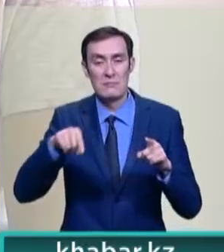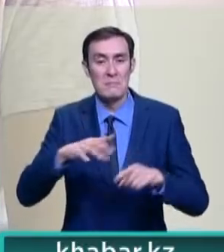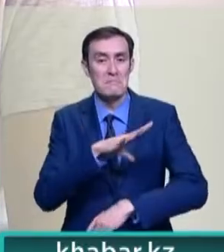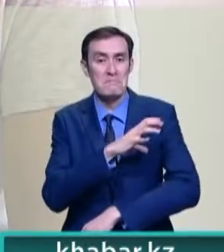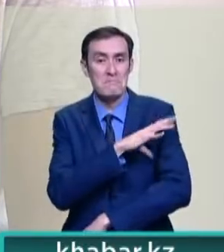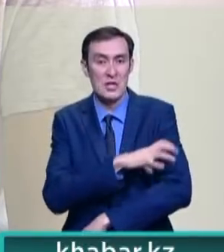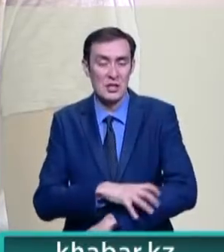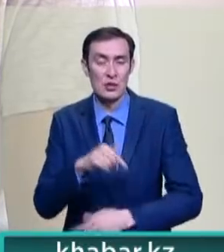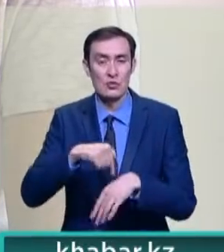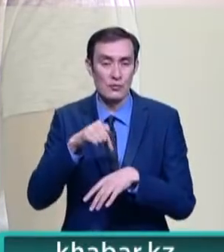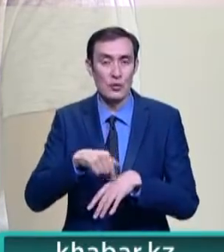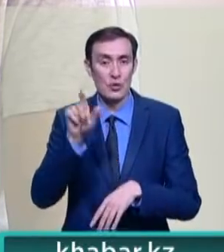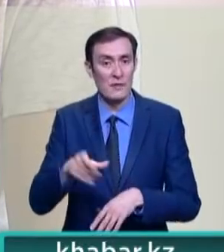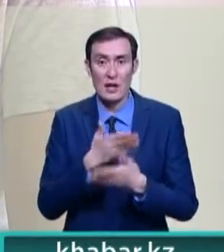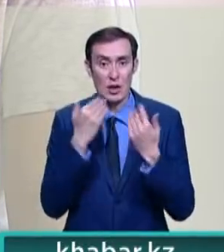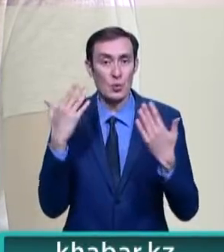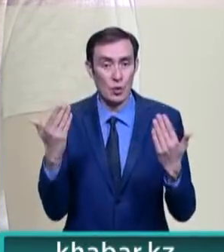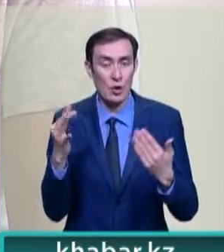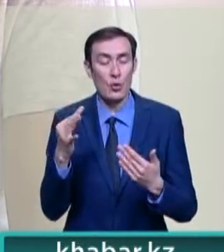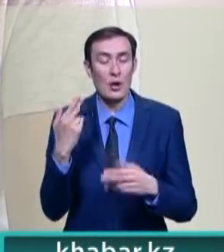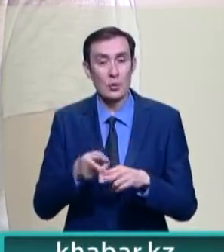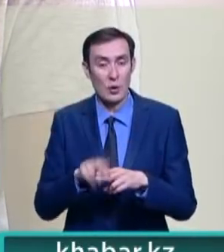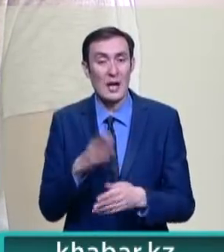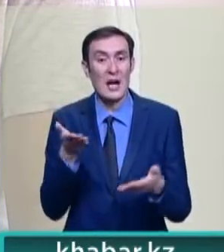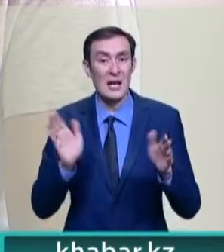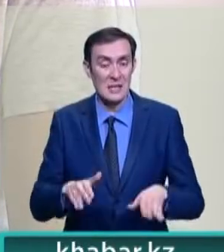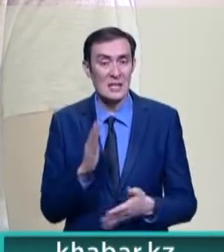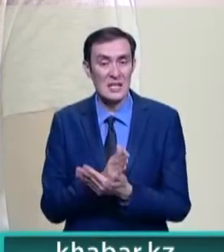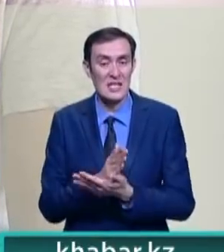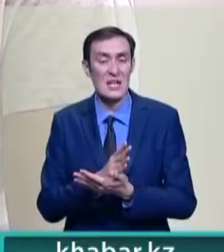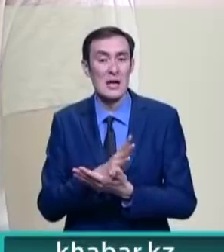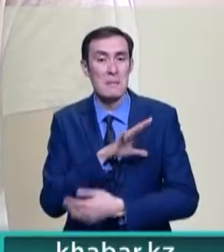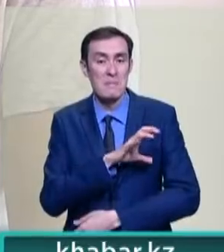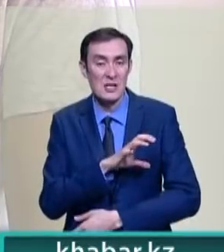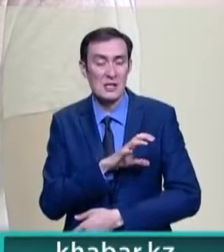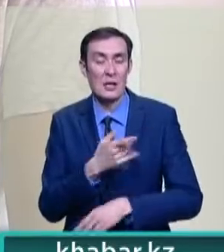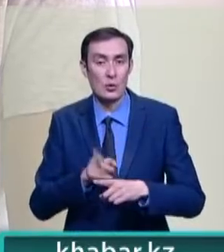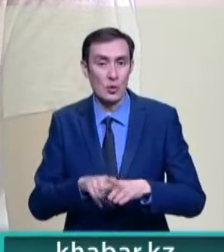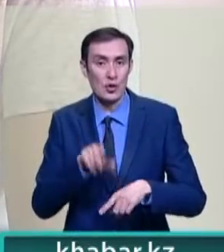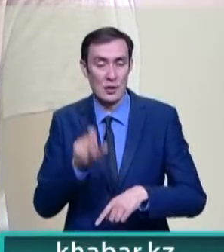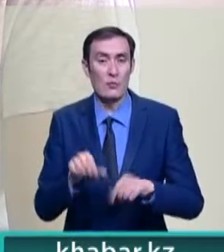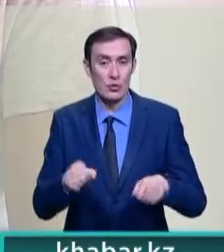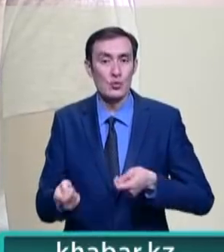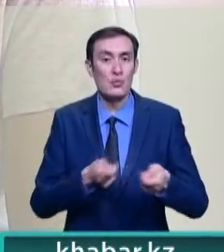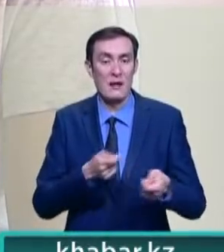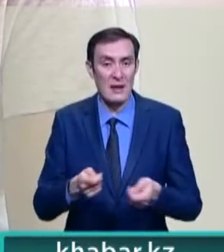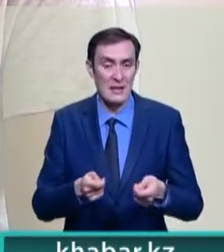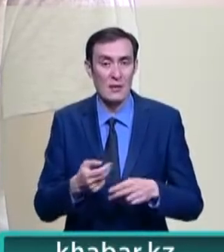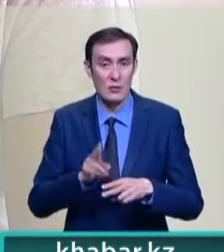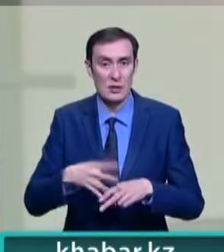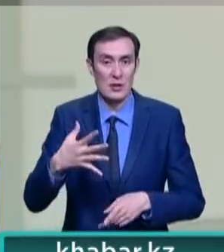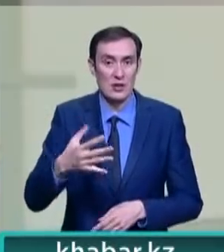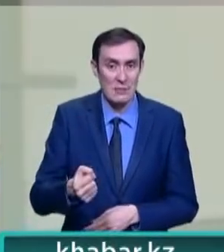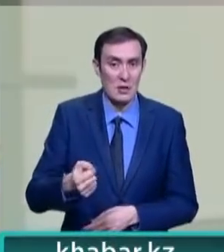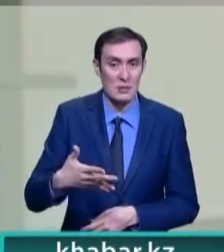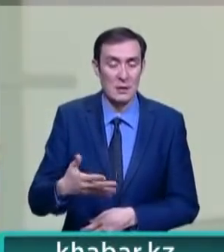есть у человека нет руки, но на той части руки, которая осталась, остались мышцы, напрягая которыми человек может управлять протезом, сжимать,